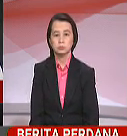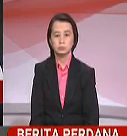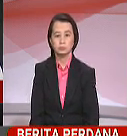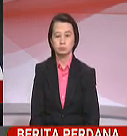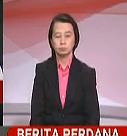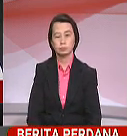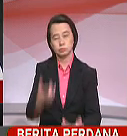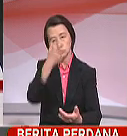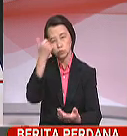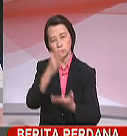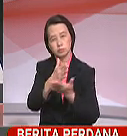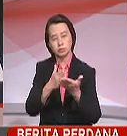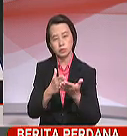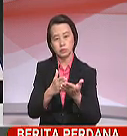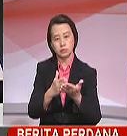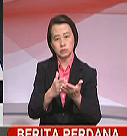Setengah-setengah daripada